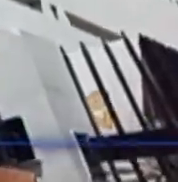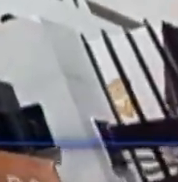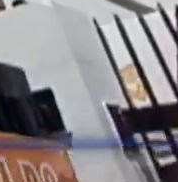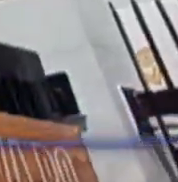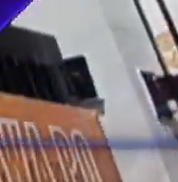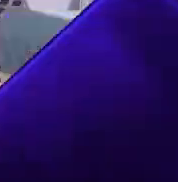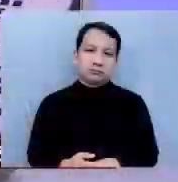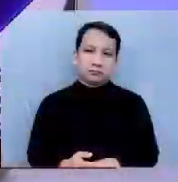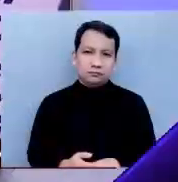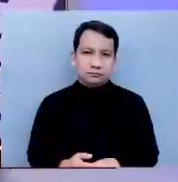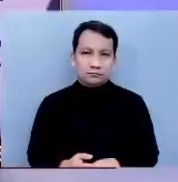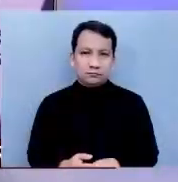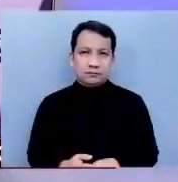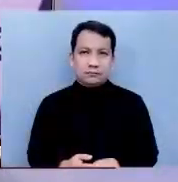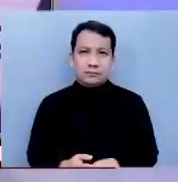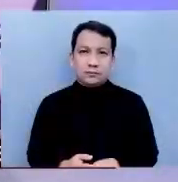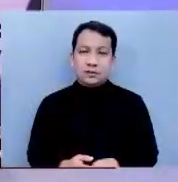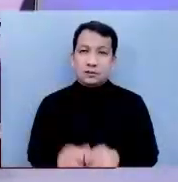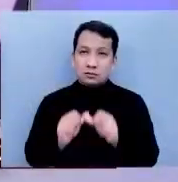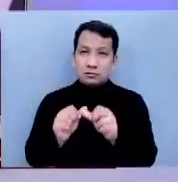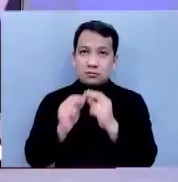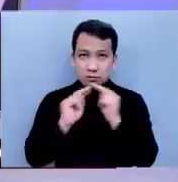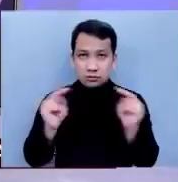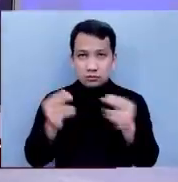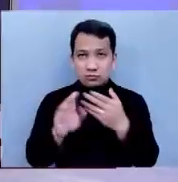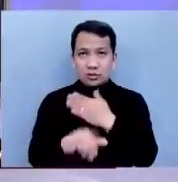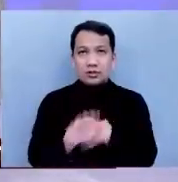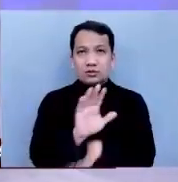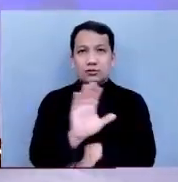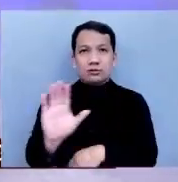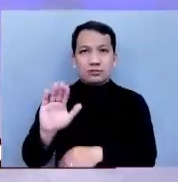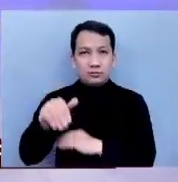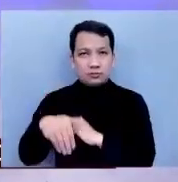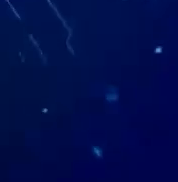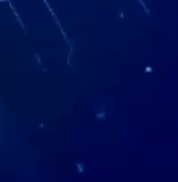TV5. Tuloy-tuloy ang balitaan dito sa Frontline Tonight.